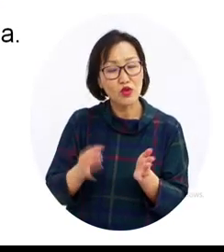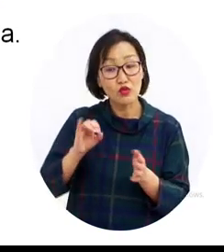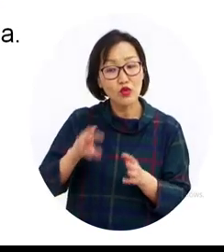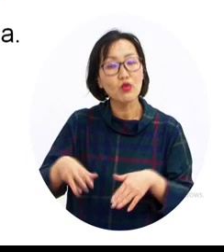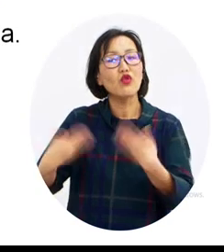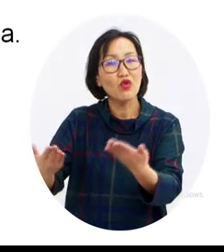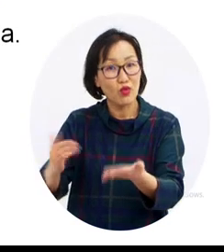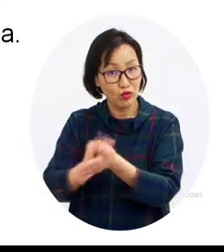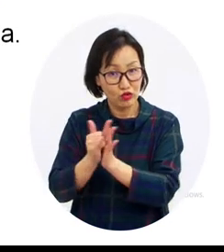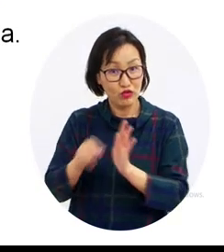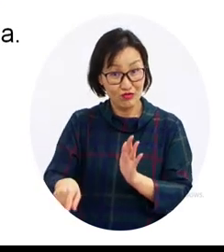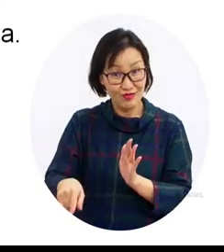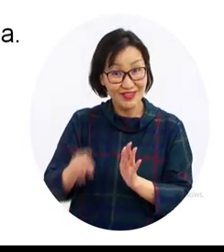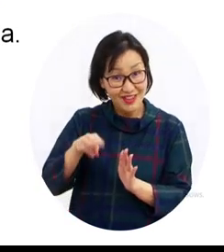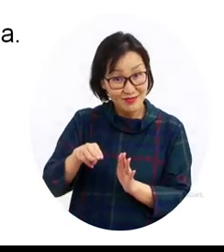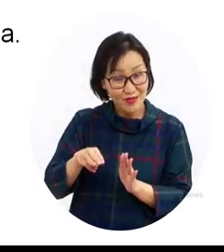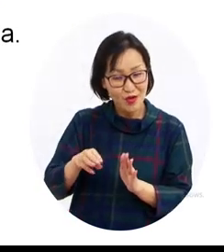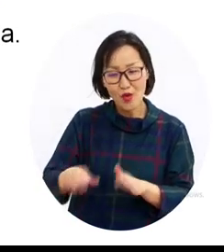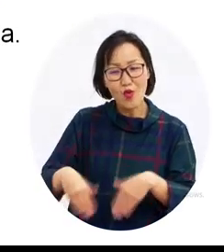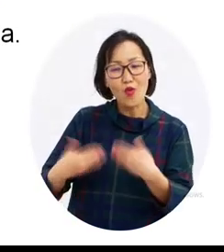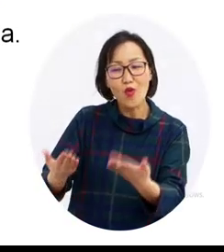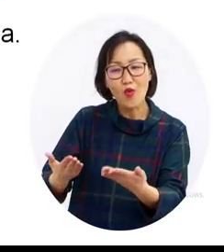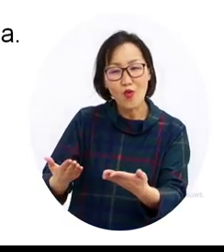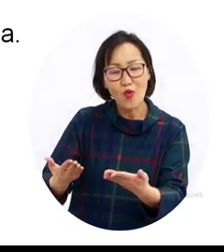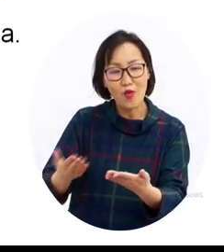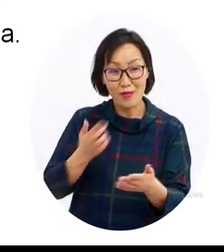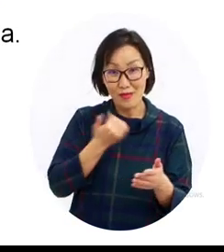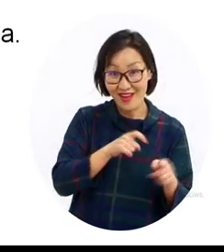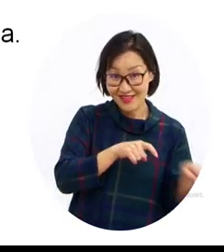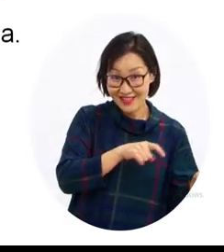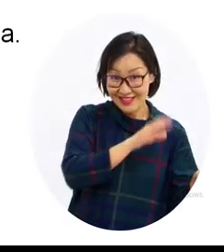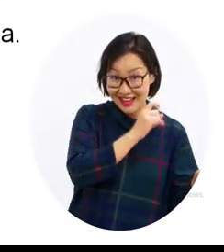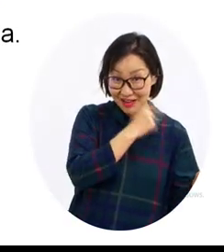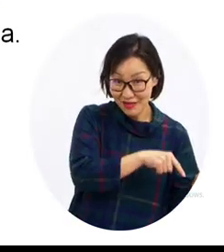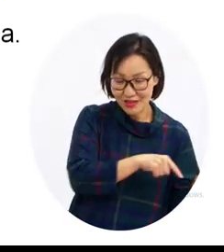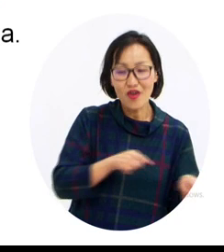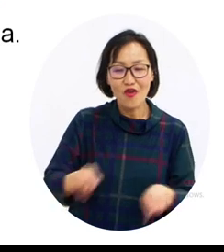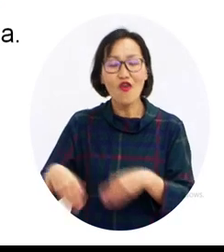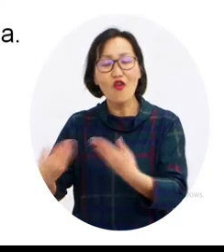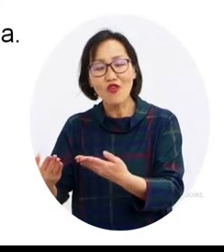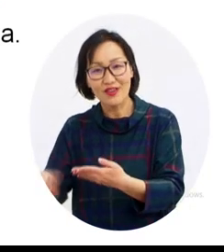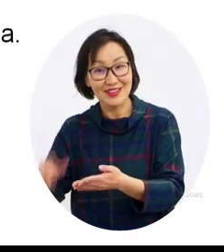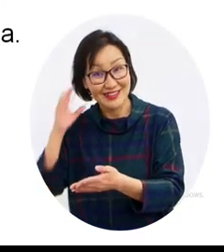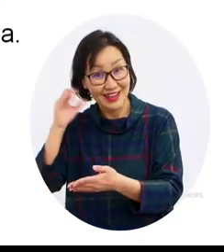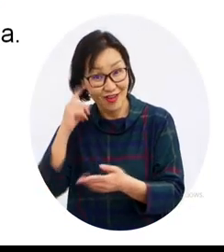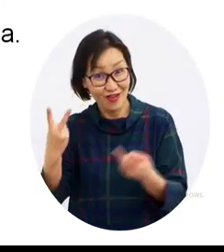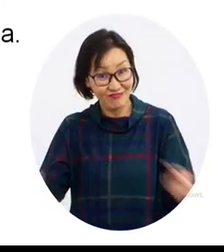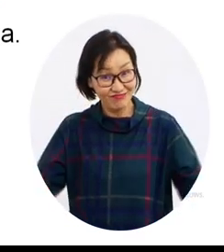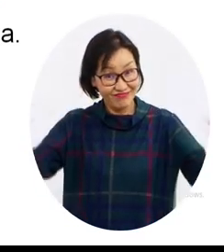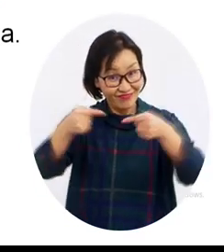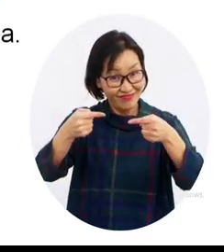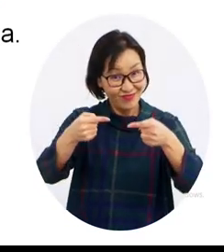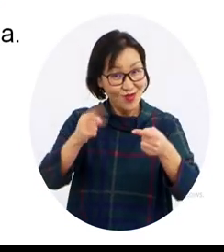Юм өгөх гэсэн санаа тийм ээ. За энэ нь бол өгөхгүй байх харамлах гэсэн санаа юм бол энэ нь юм өгөх гэсэн үг байна нэ тийм